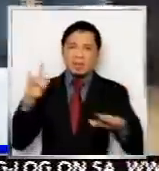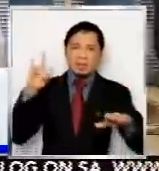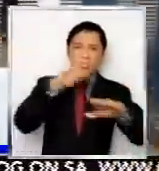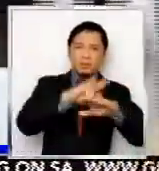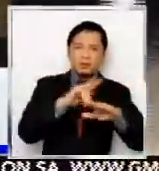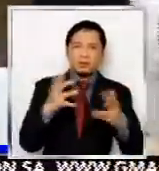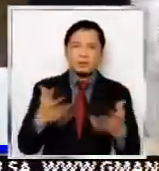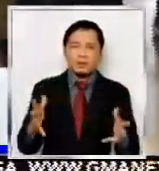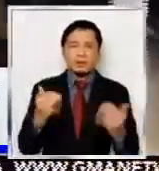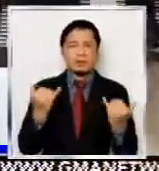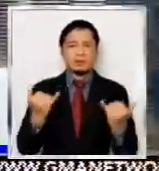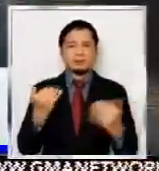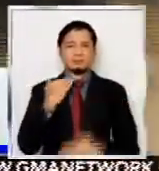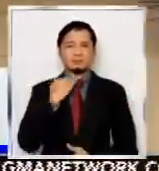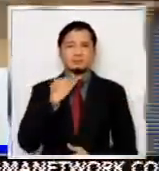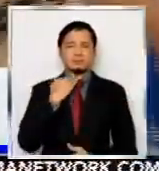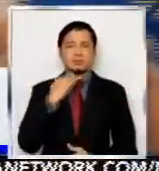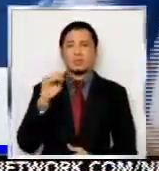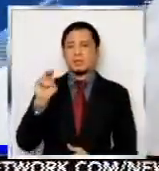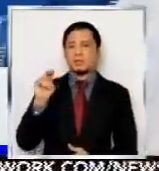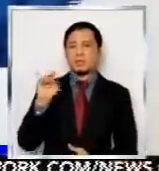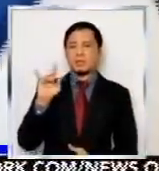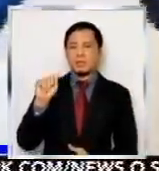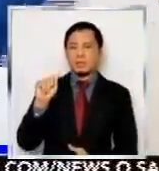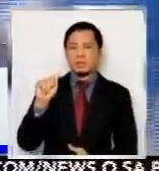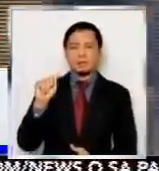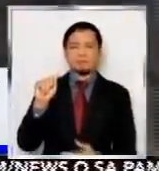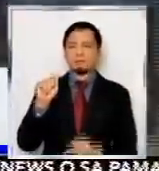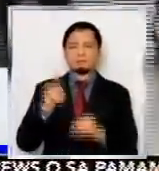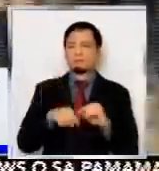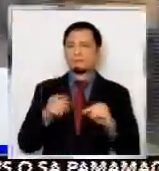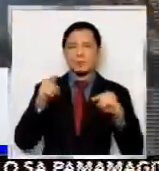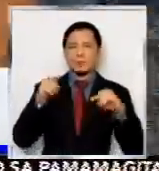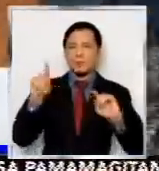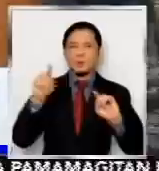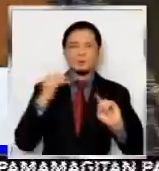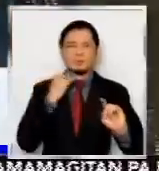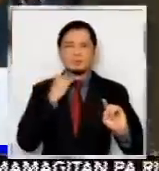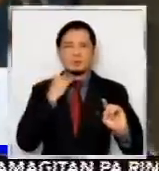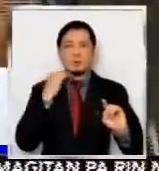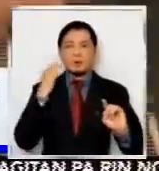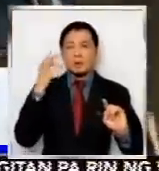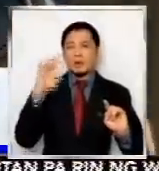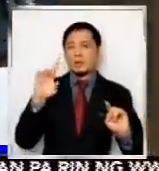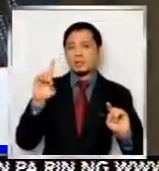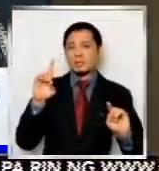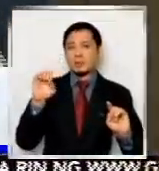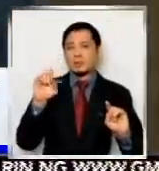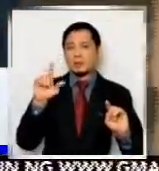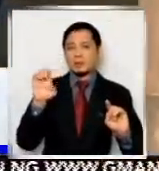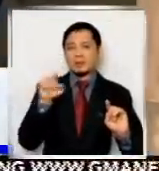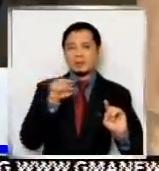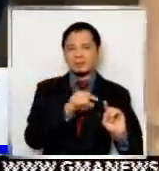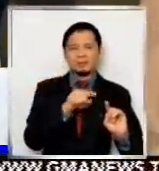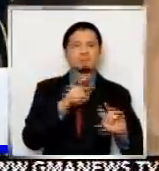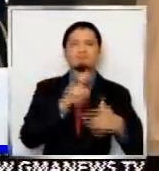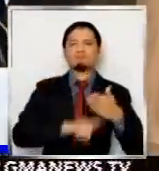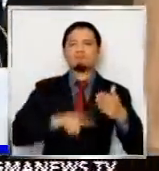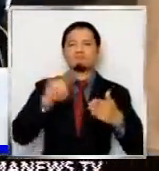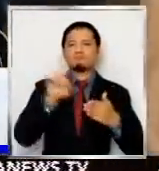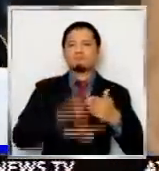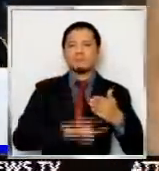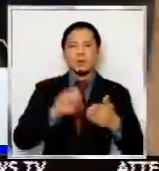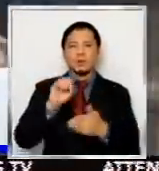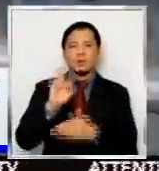Stranded sila sa NAIA dahil sa bigla ang pagsuspinde kahapon ng Department of Labor and Employment sa deployment ng mga OFW